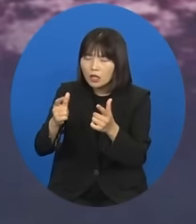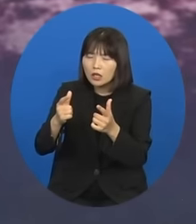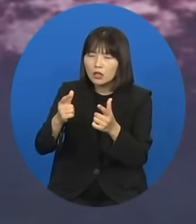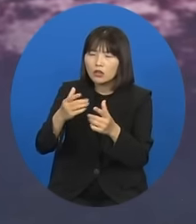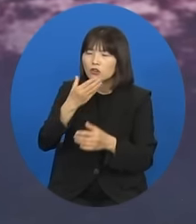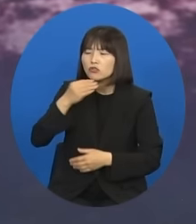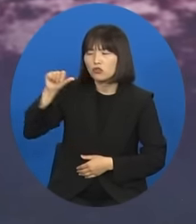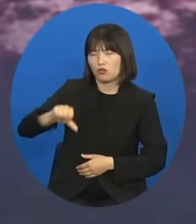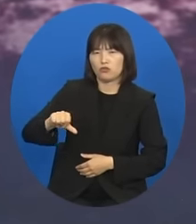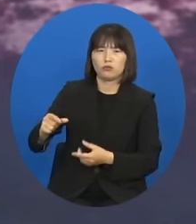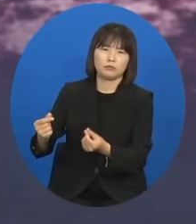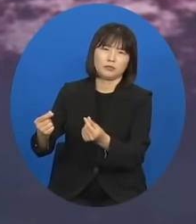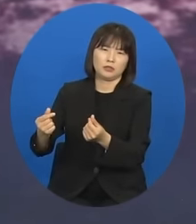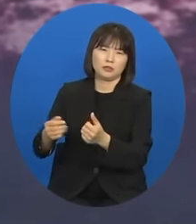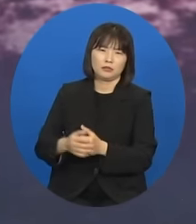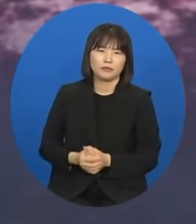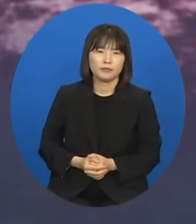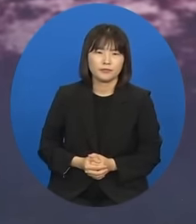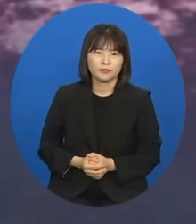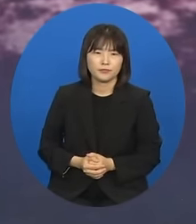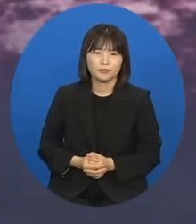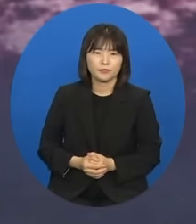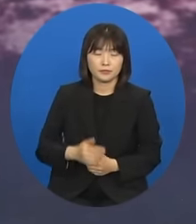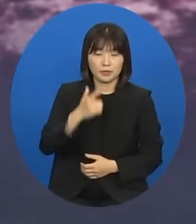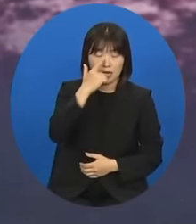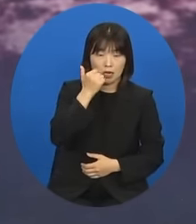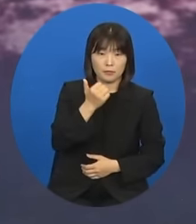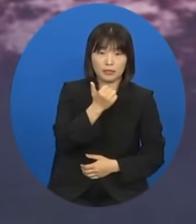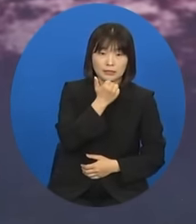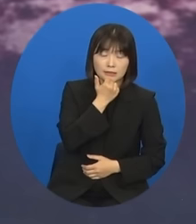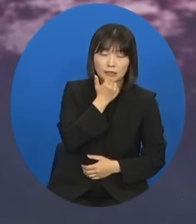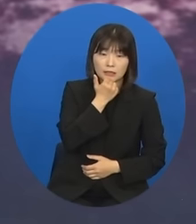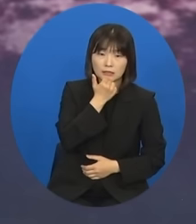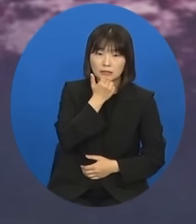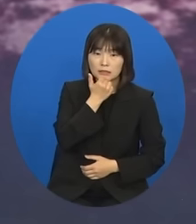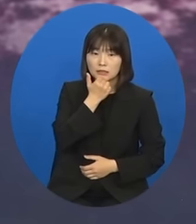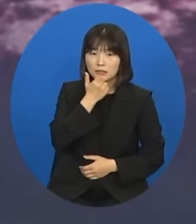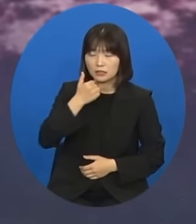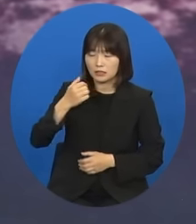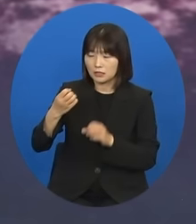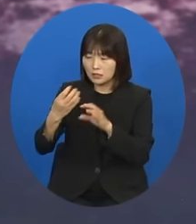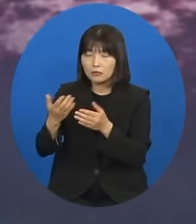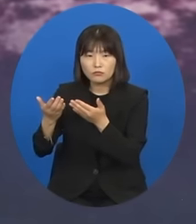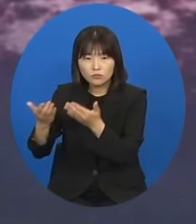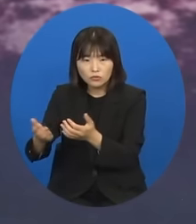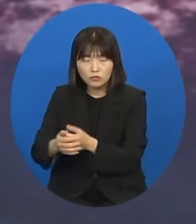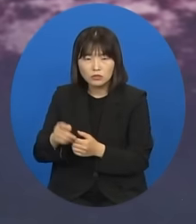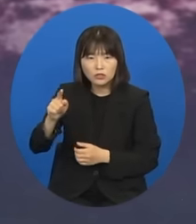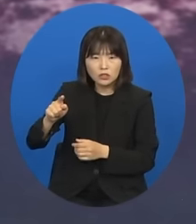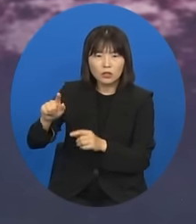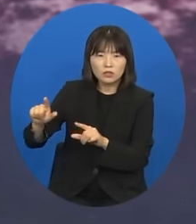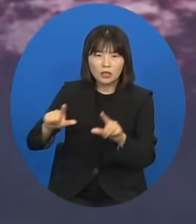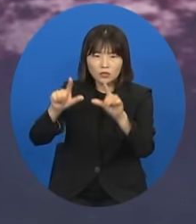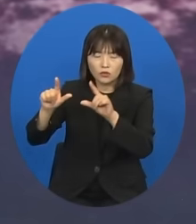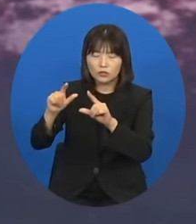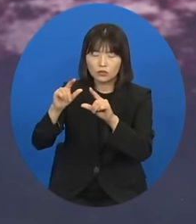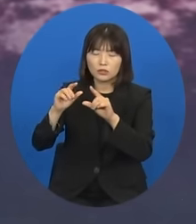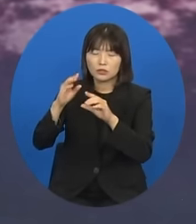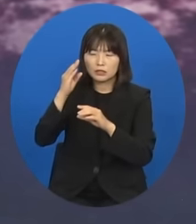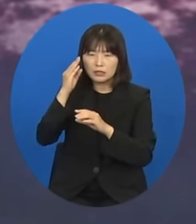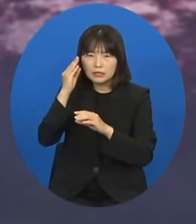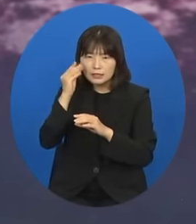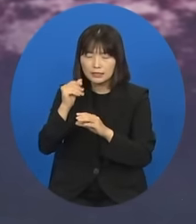39절 말씀을 보는데요 그 아버지 이삭이 그에게 대답하여 이르되 너의 주소는 땅의 기름에서 멀고